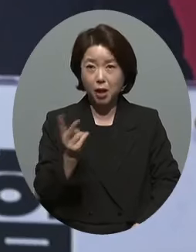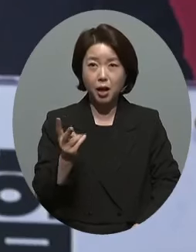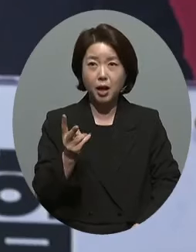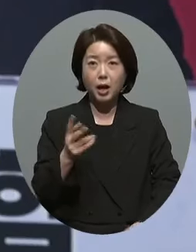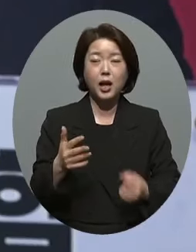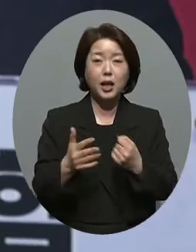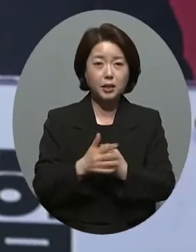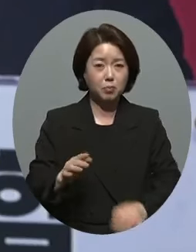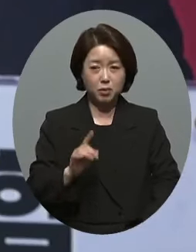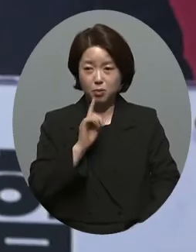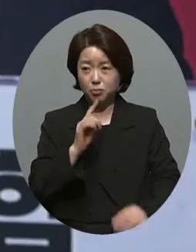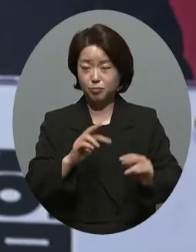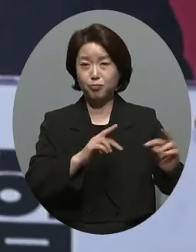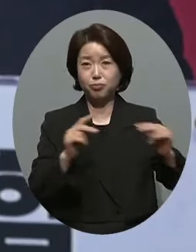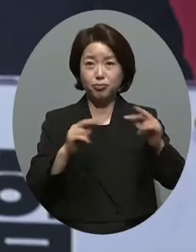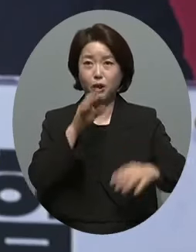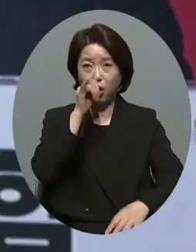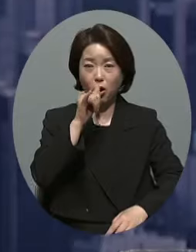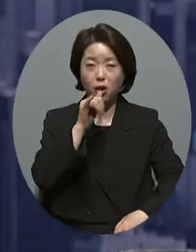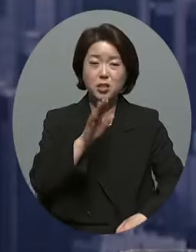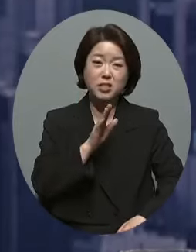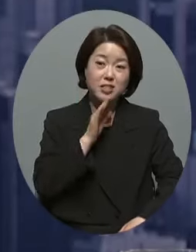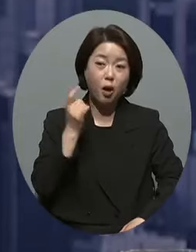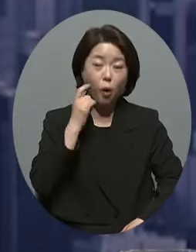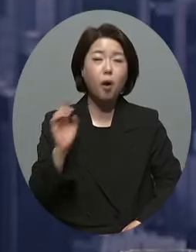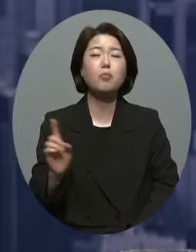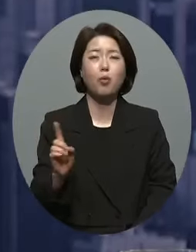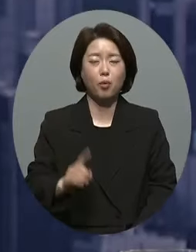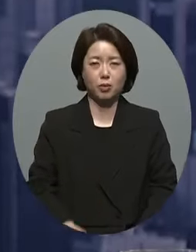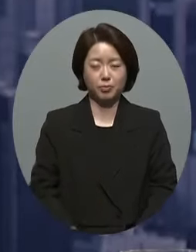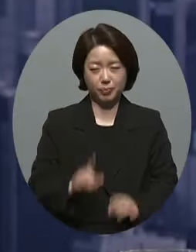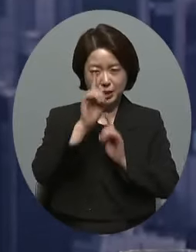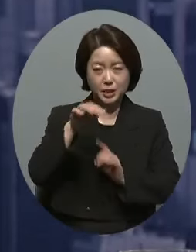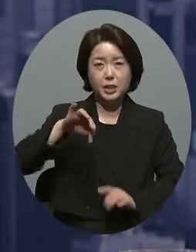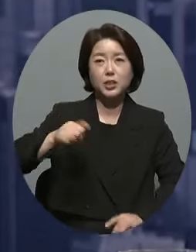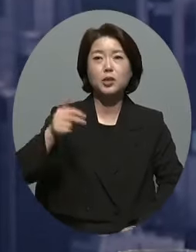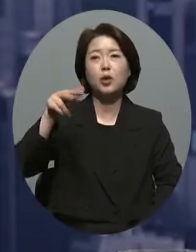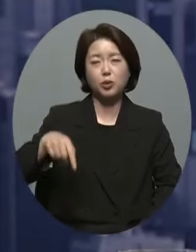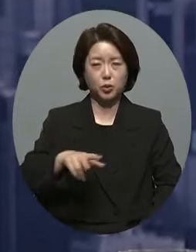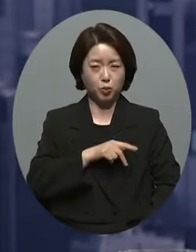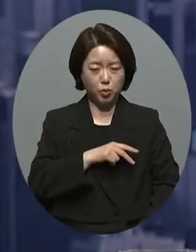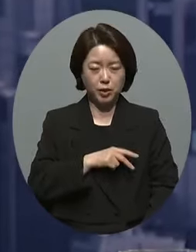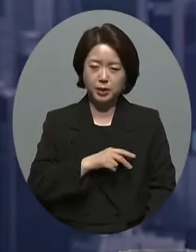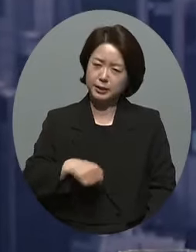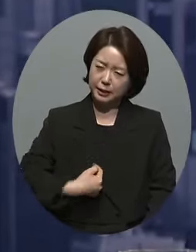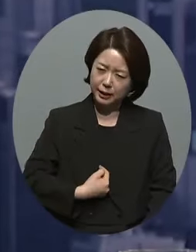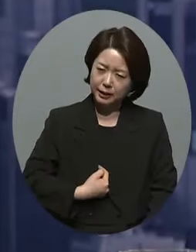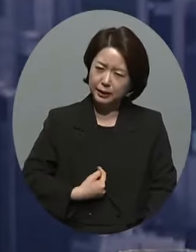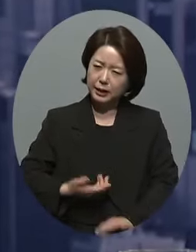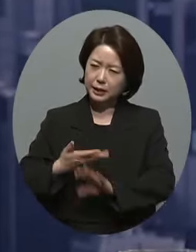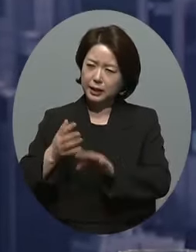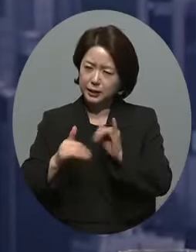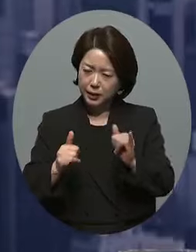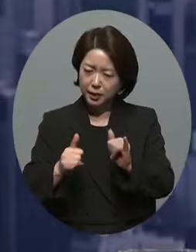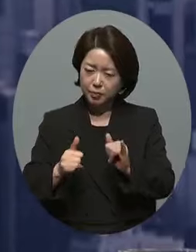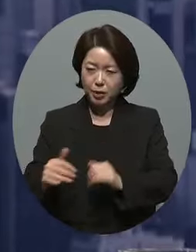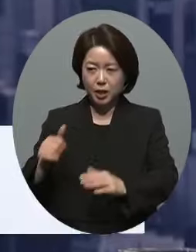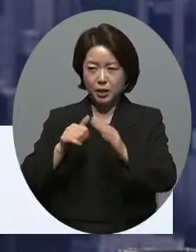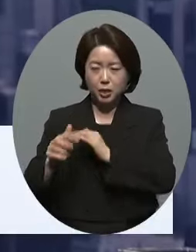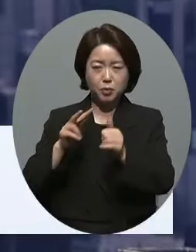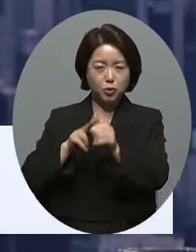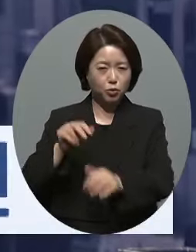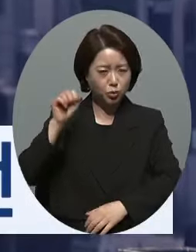상황이에요 그런데요 저는 물론 이철규 의원께서는 자이든 타이든 지간에 원내 대표를 출마하지 못한 거에 대해서